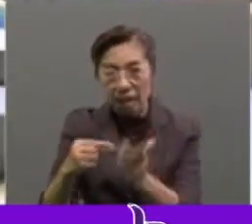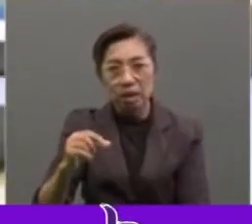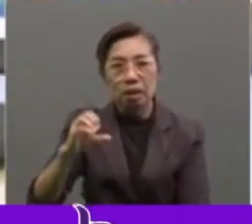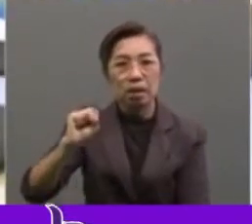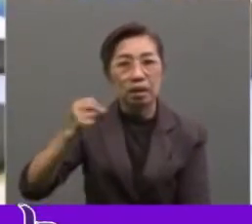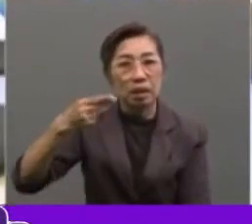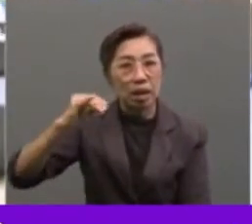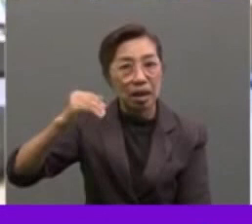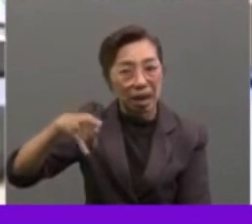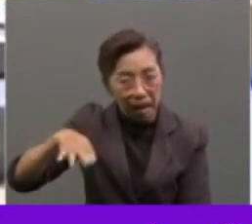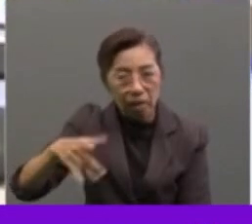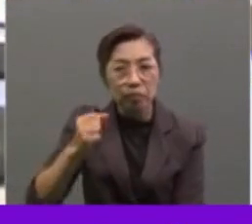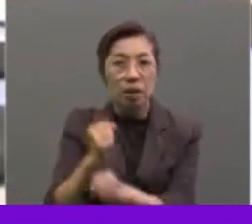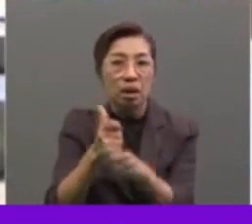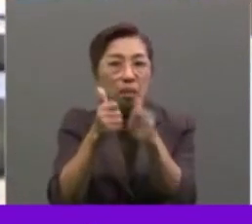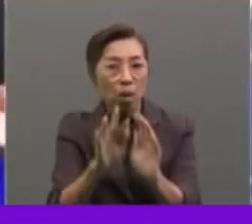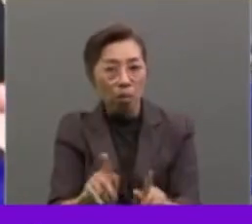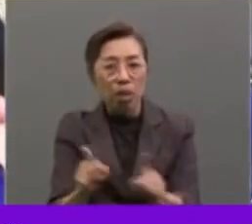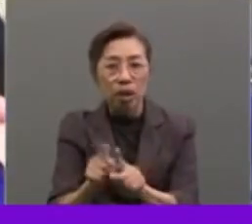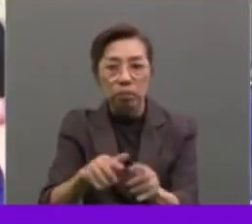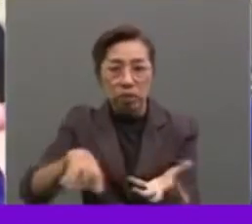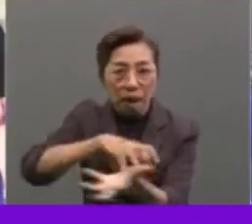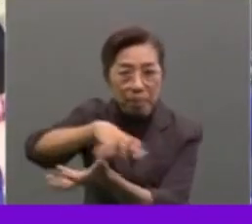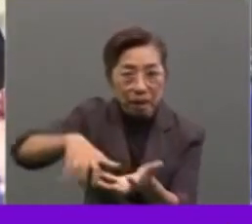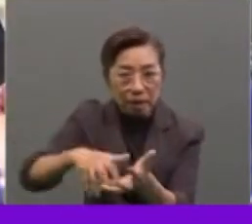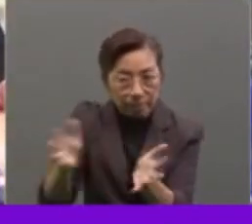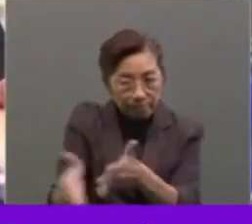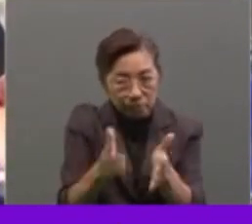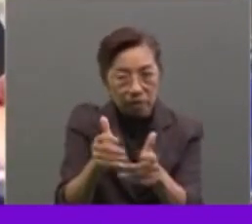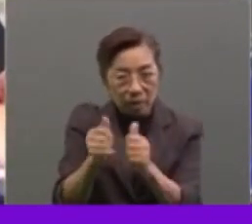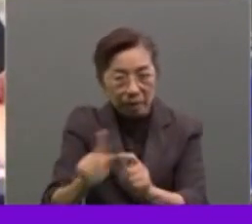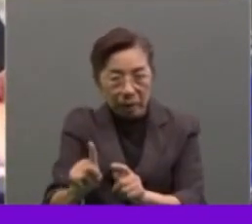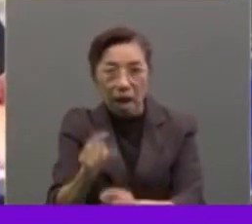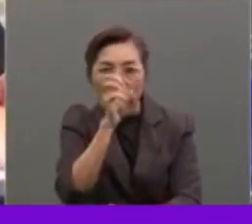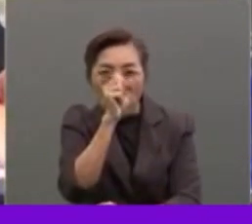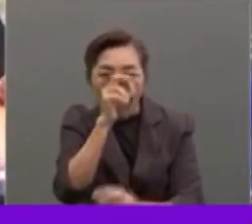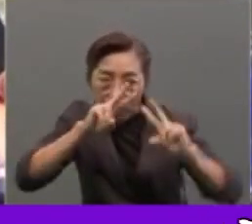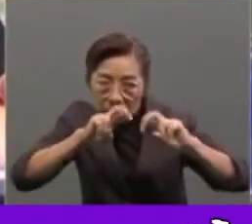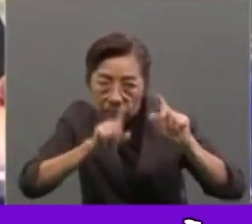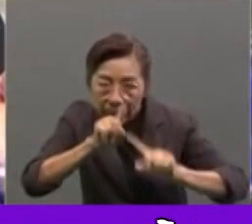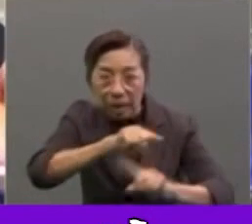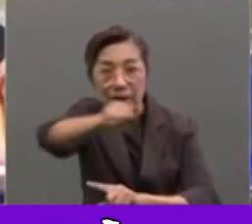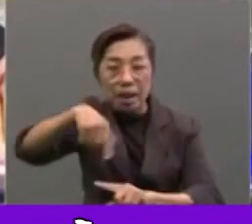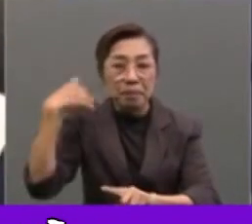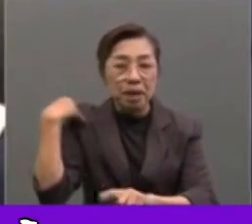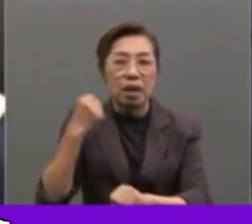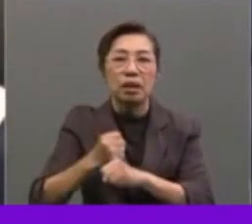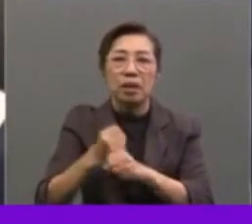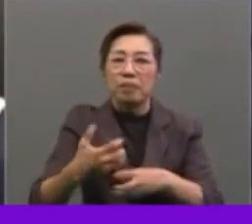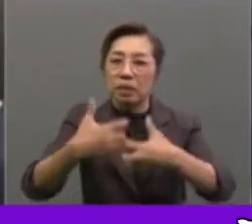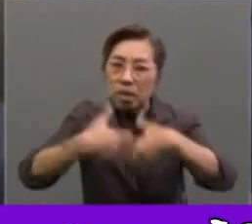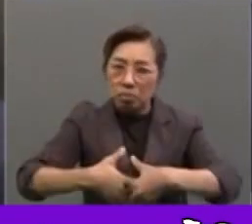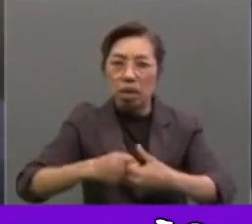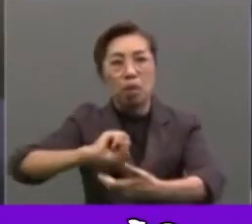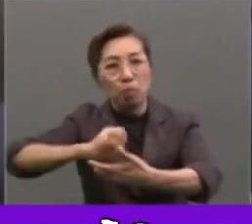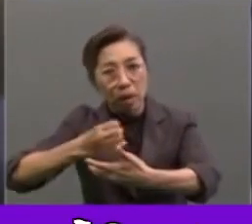ลงทุนและมีศักยภาพมากเลยครับในการเติบโตในเอเชียด้วยแรงขับเคลื่อนจากเศรษฐกิจมหาภาพที่ดีเสถียรภาพทางการเมืองการบริหารธุรกิจแบบ